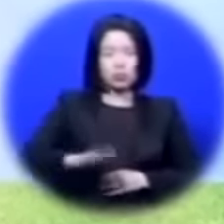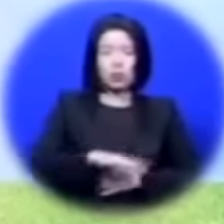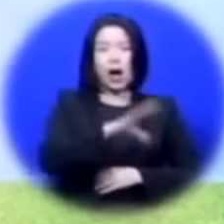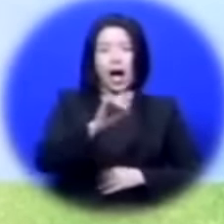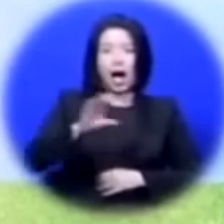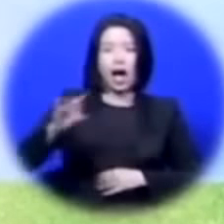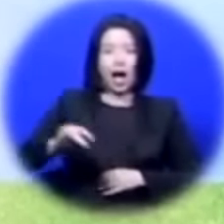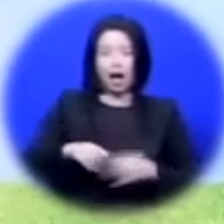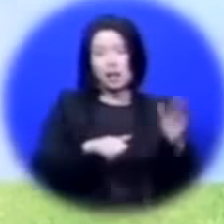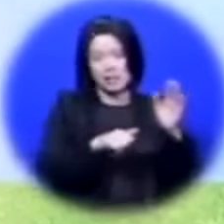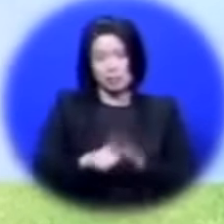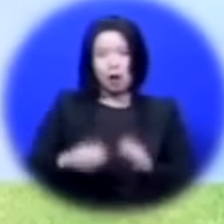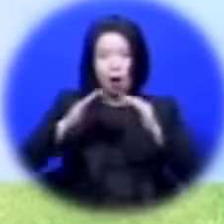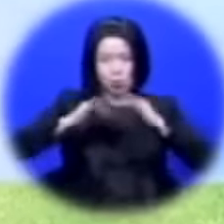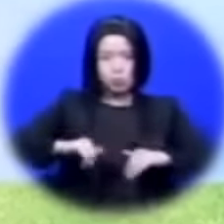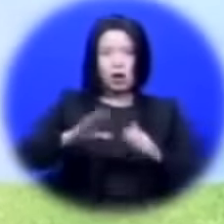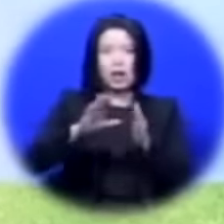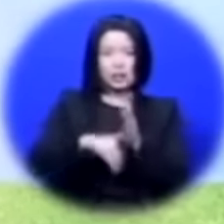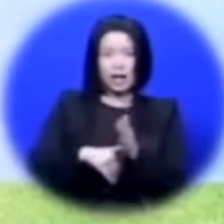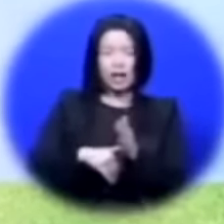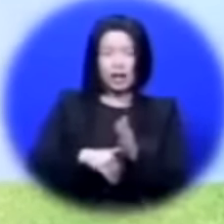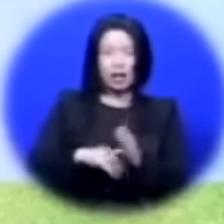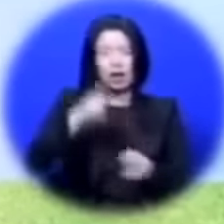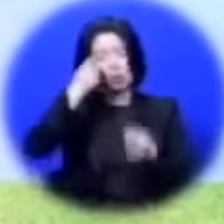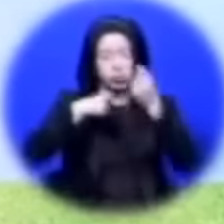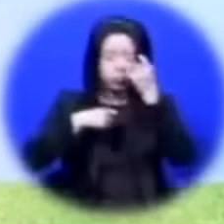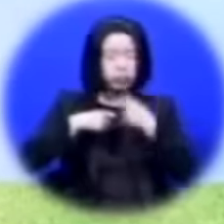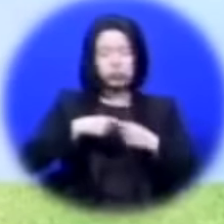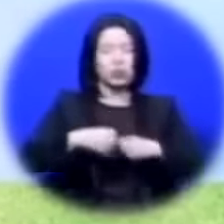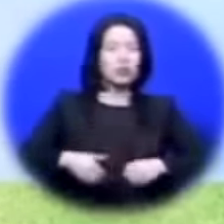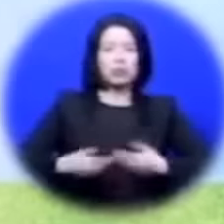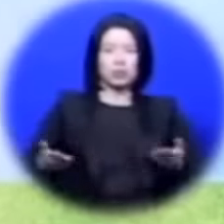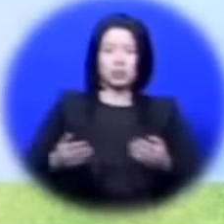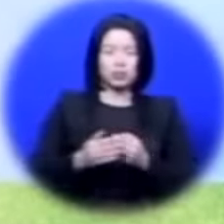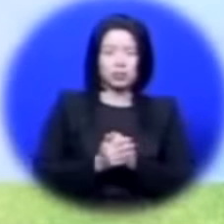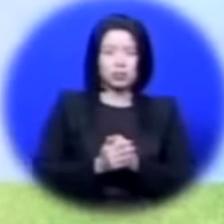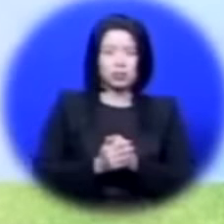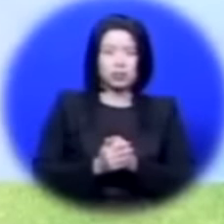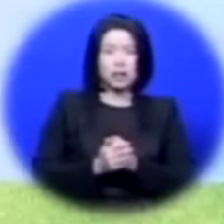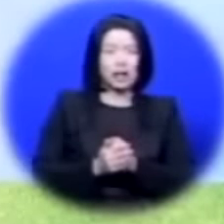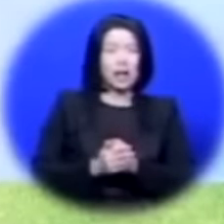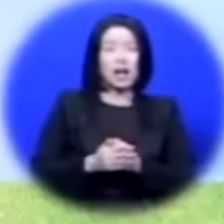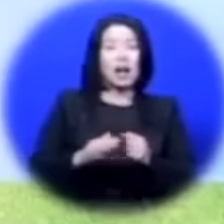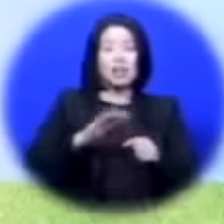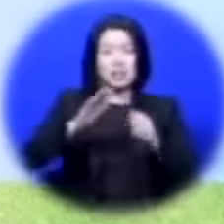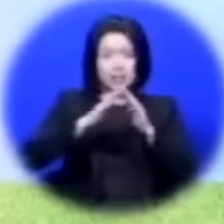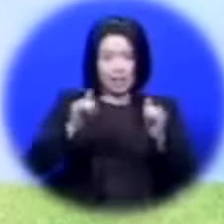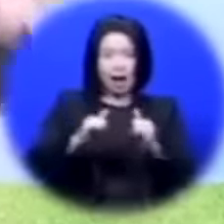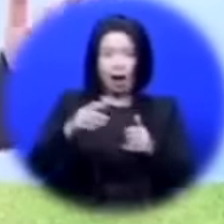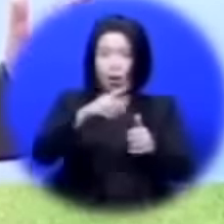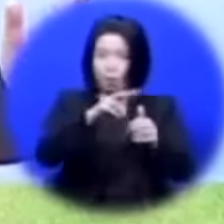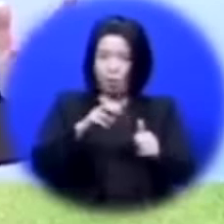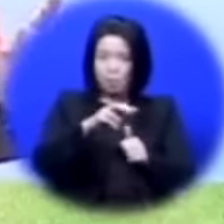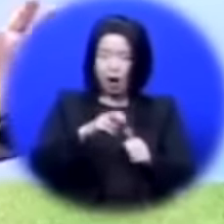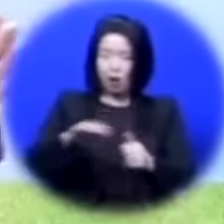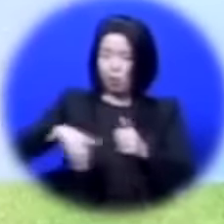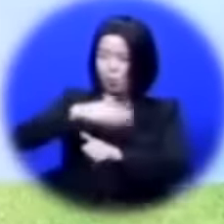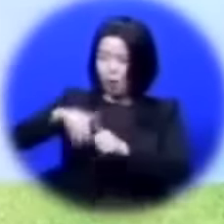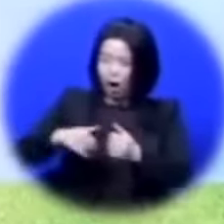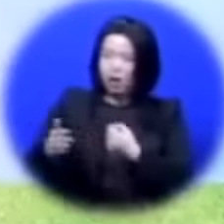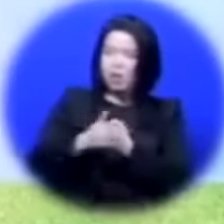실패하고 무너졌을 때 울고불고 할게 아닙니다 사람 원망하고 환경